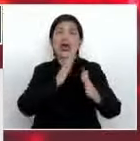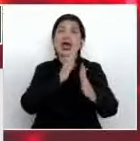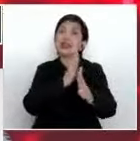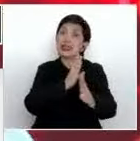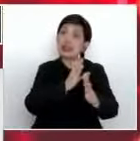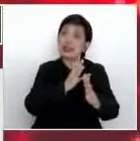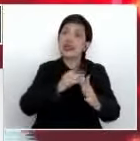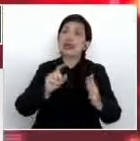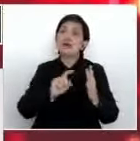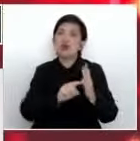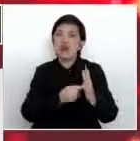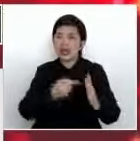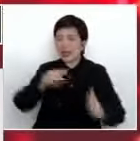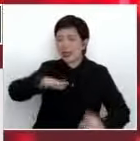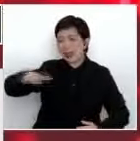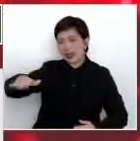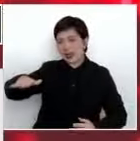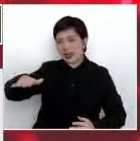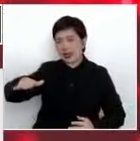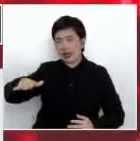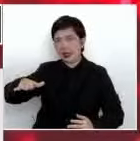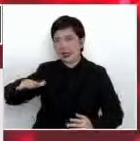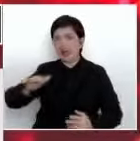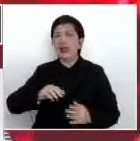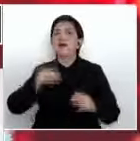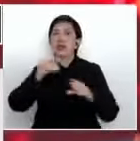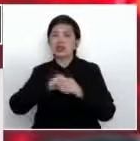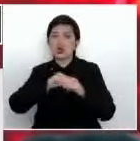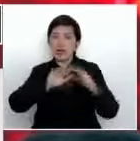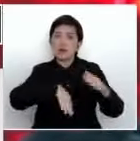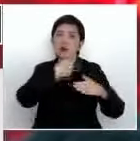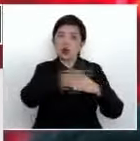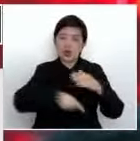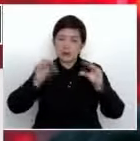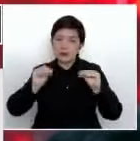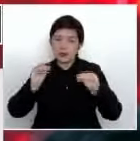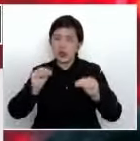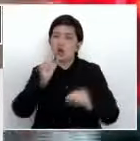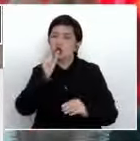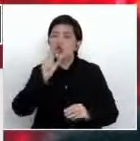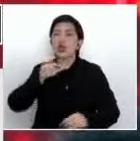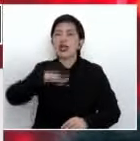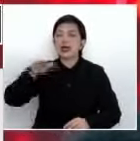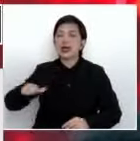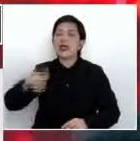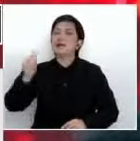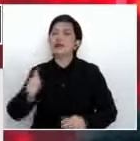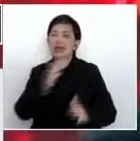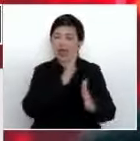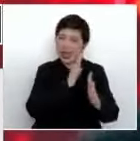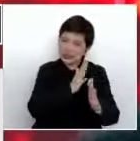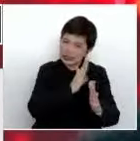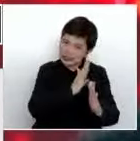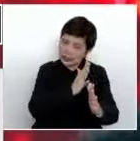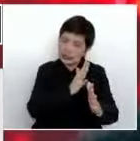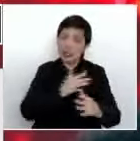anak-anak masukkan di dalam kurikulum supaya budaya antri ini ada di dalam adab kita kemudian baru Setelah